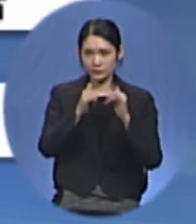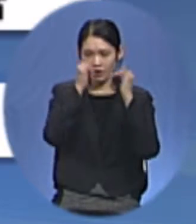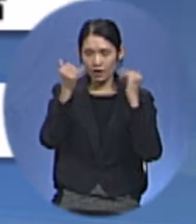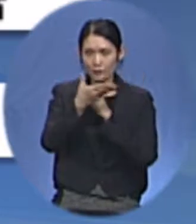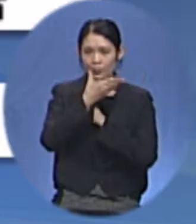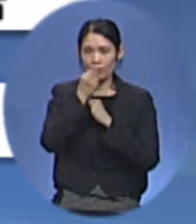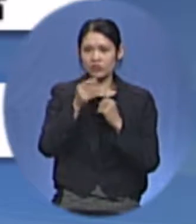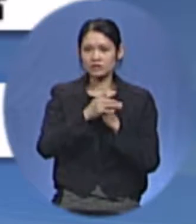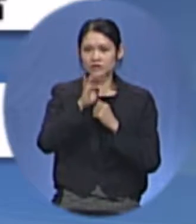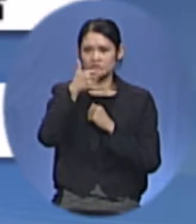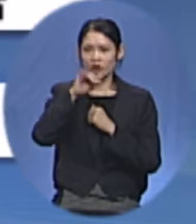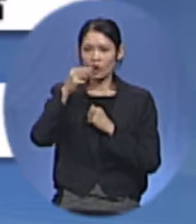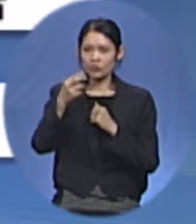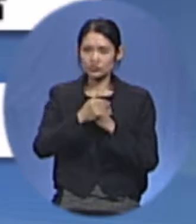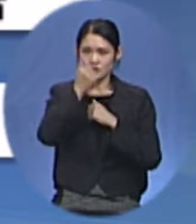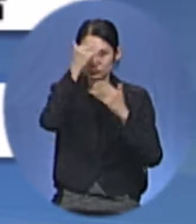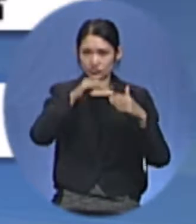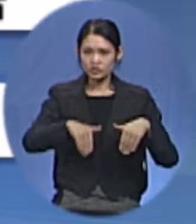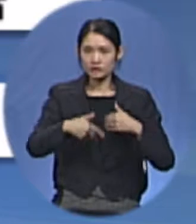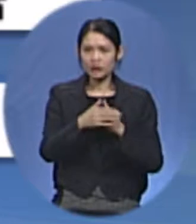사회복지법인 청노회가 충남 홍성의